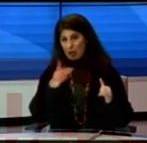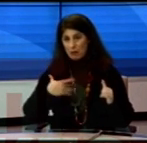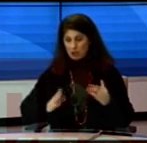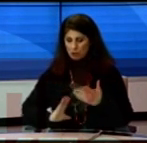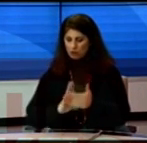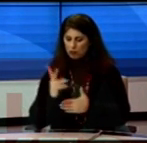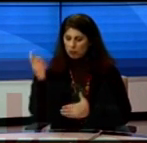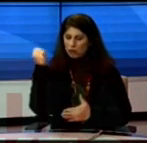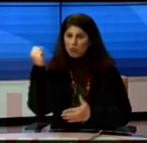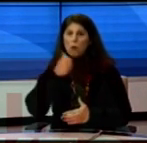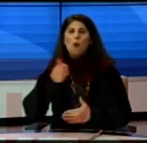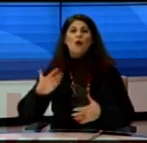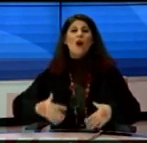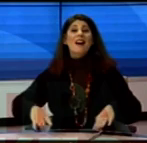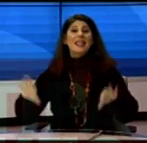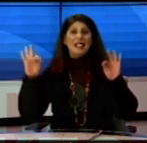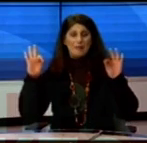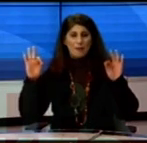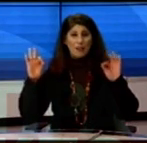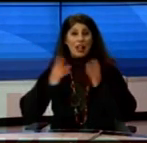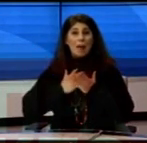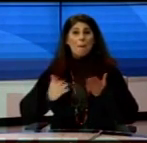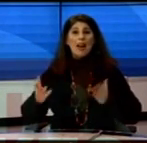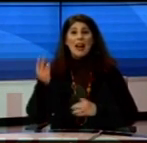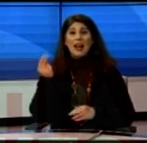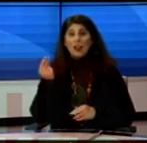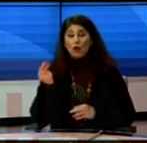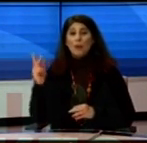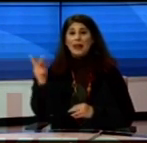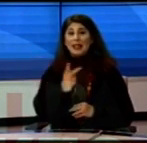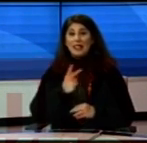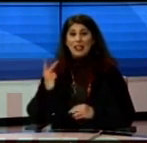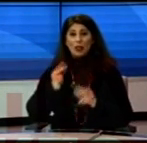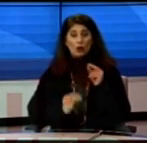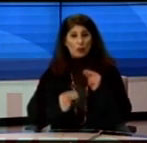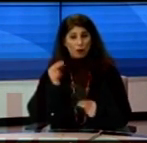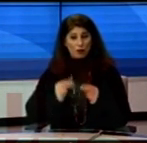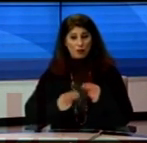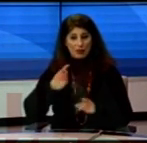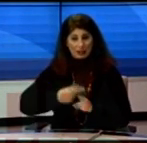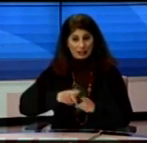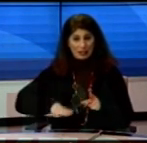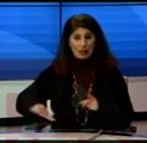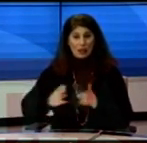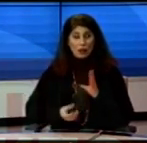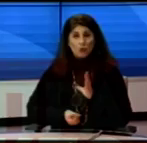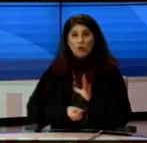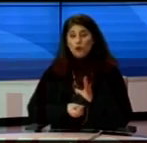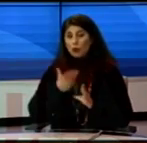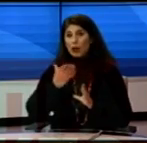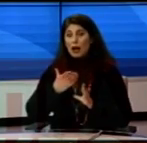αναπτύξει είναι μόνο η αρχή. Τα μεγάλα οικονομικά και κοινωνικά προβλήματα της πατρίδας, το νέο